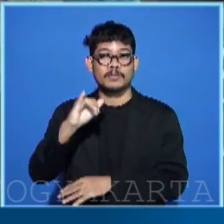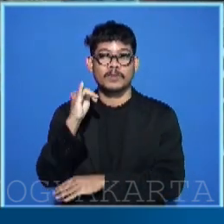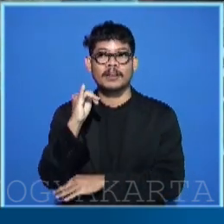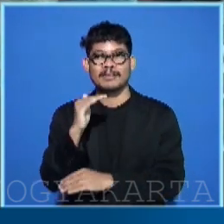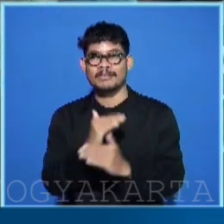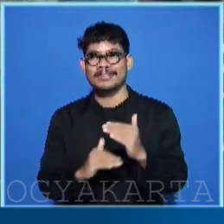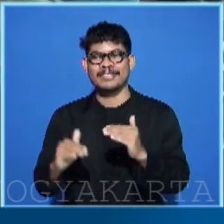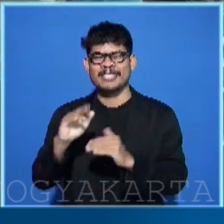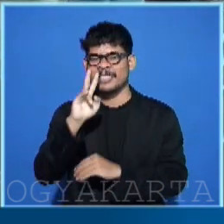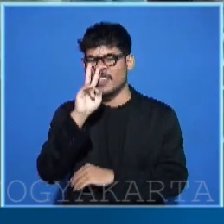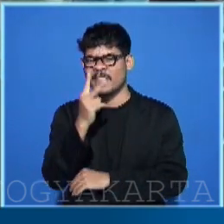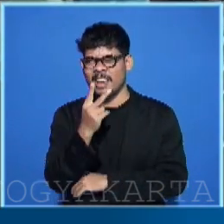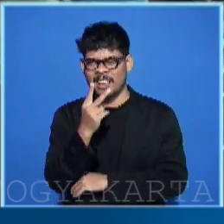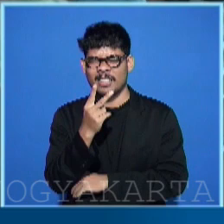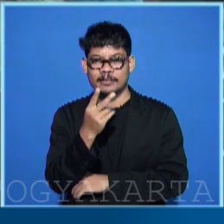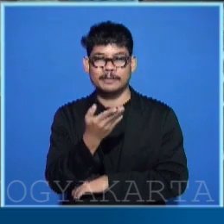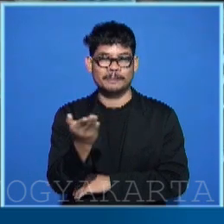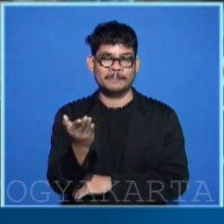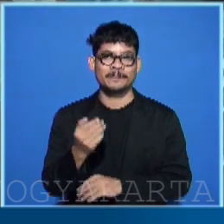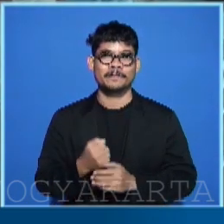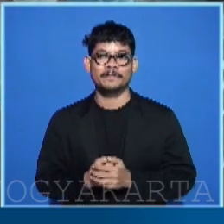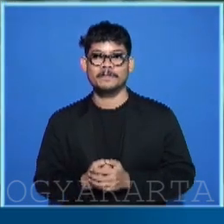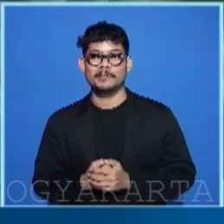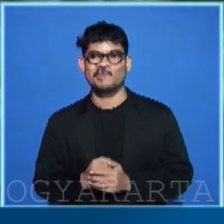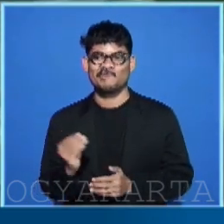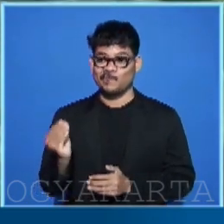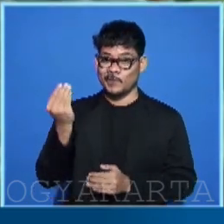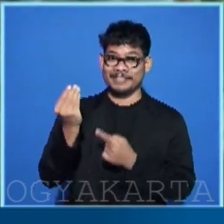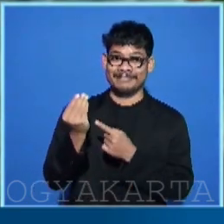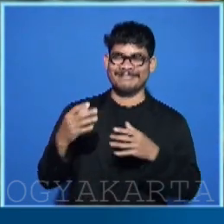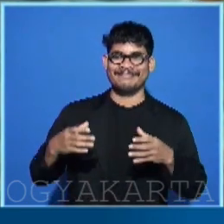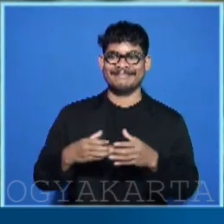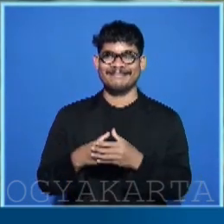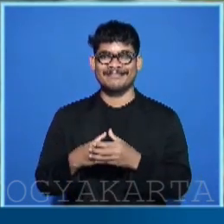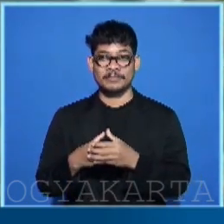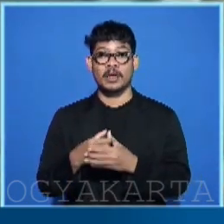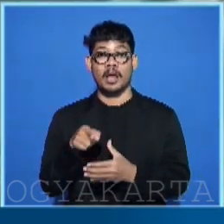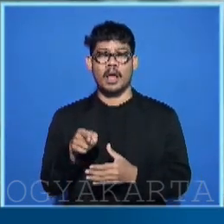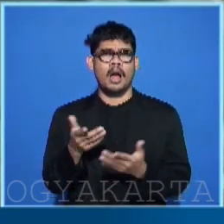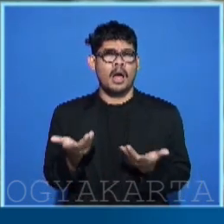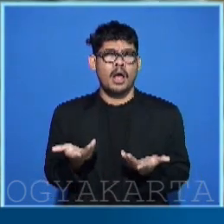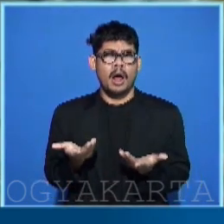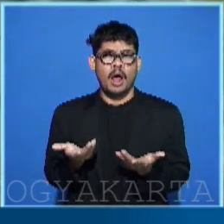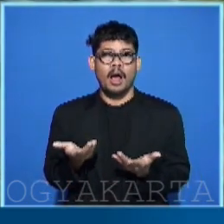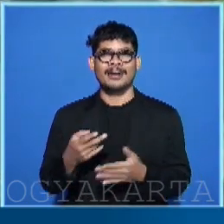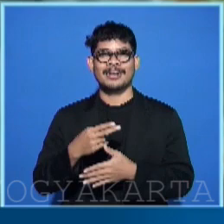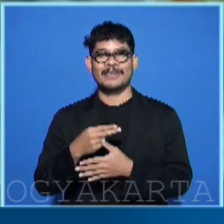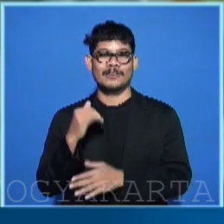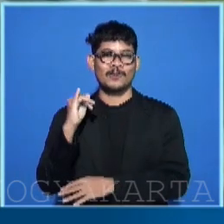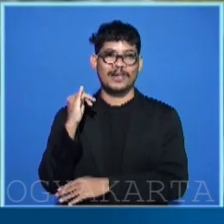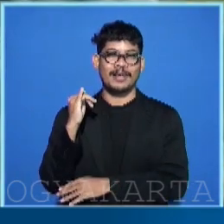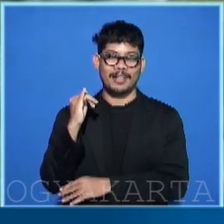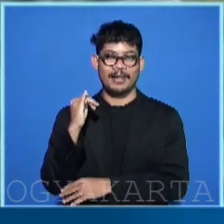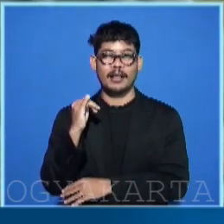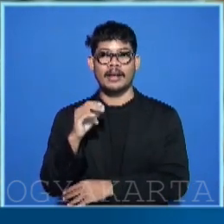persaudaraan sementara itu ketua Dharma Wanita Persatuan lpptv Stasiun Daerah Istimewa Yogyakarta Rani Johan